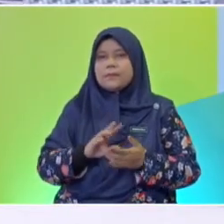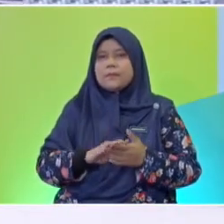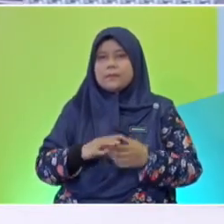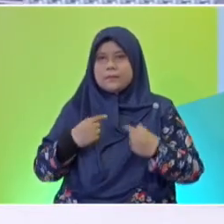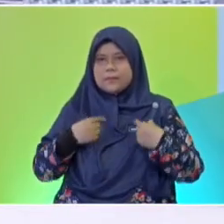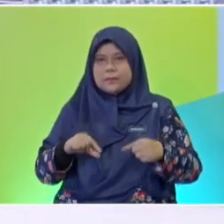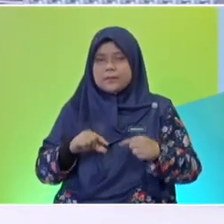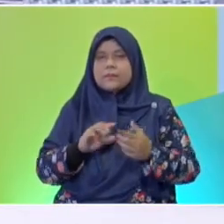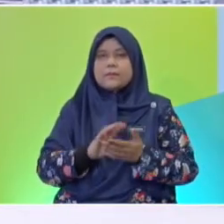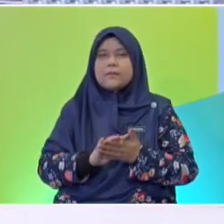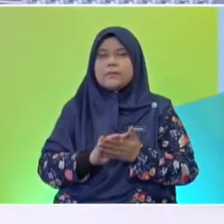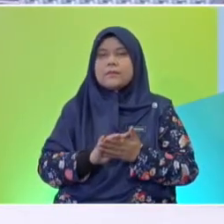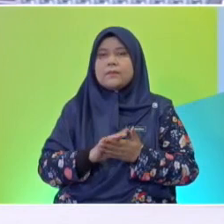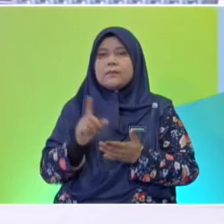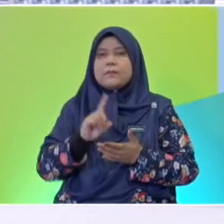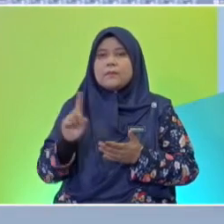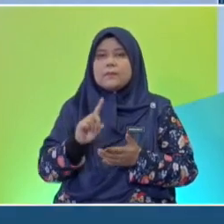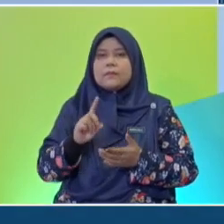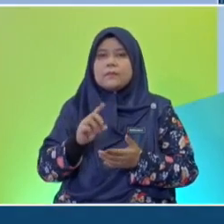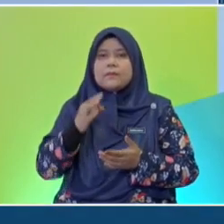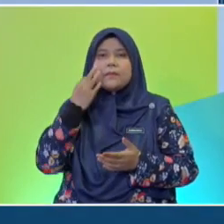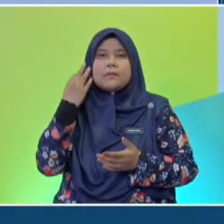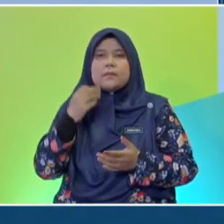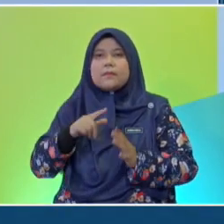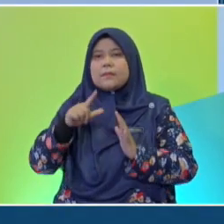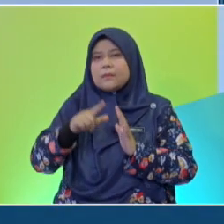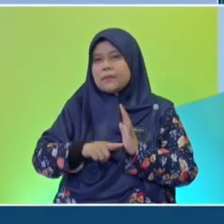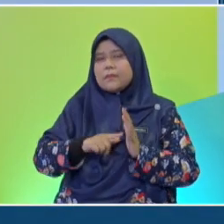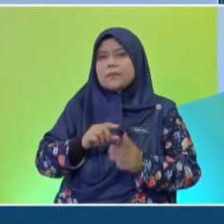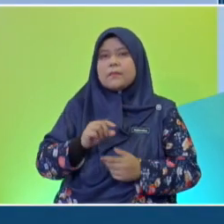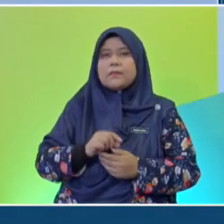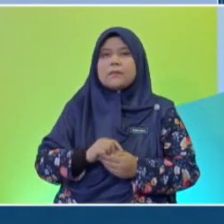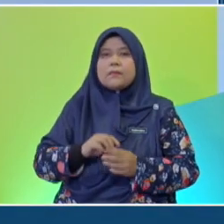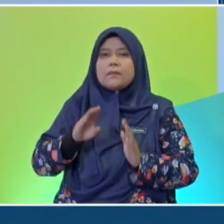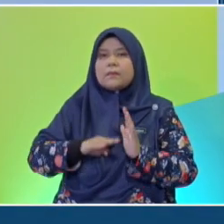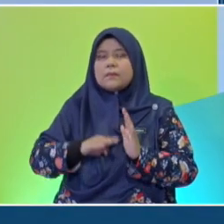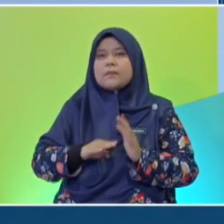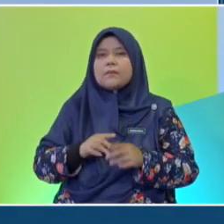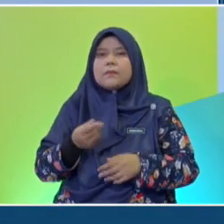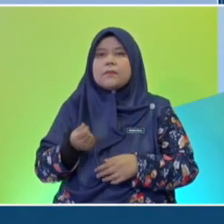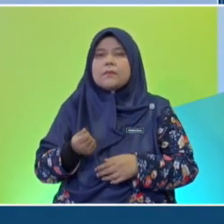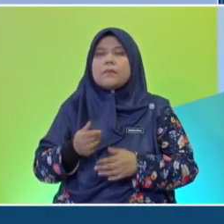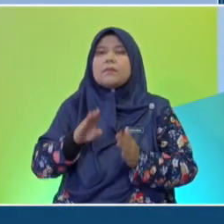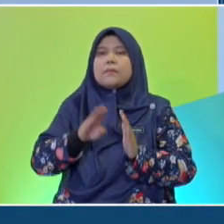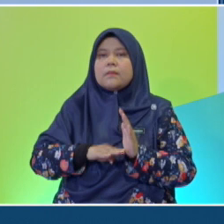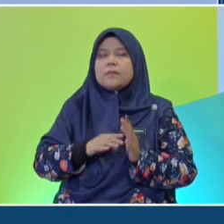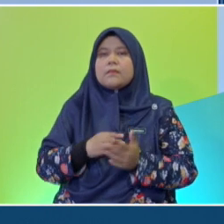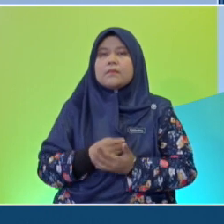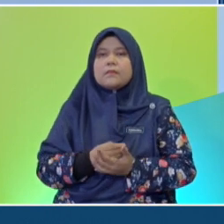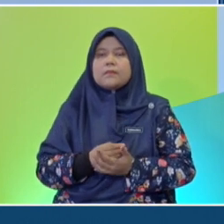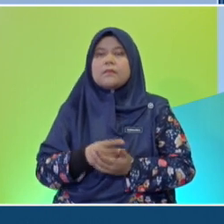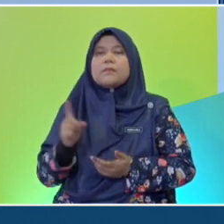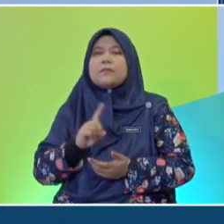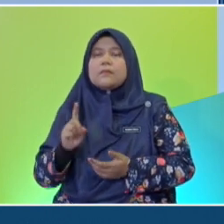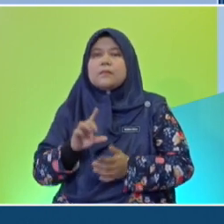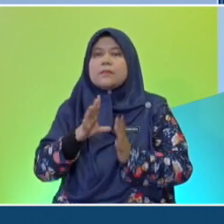Tinggi manakah yang menjual tomato dengan Hago yang lebih rendah Jadi ini memerlukan berpikir arah tinggi nah pilih